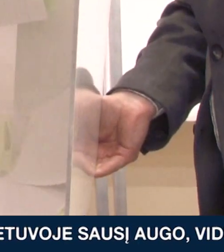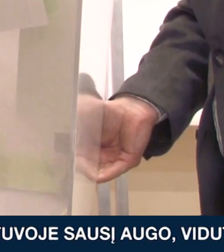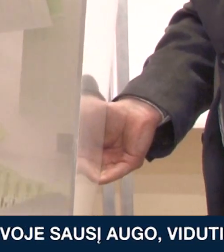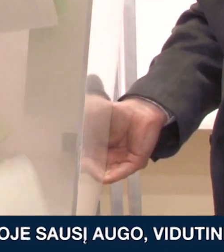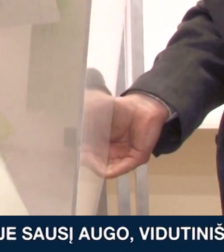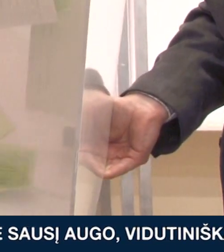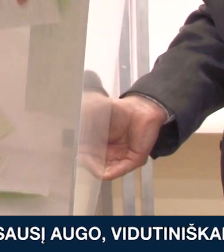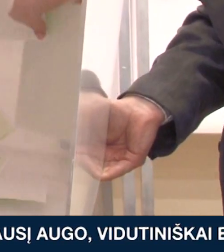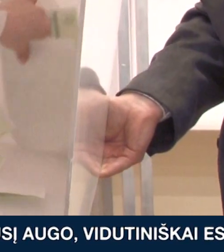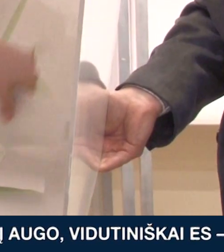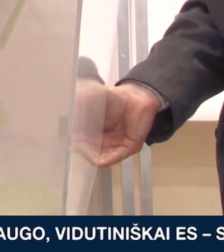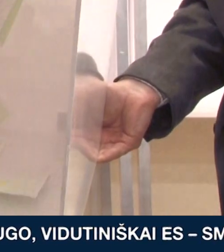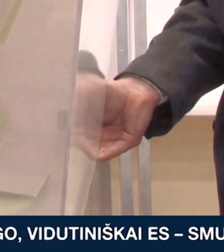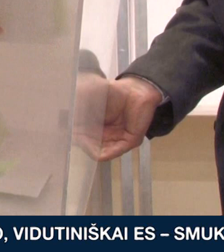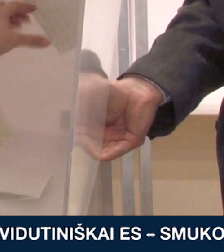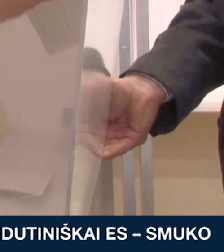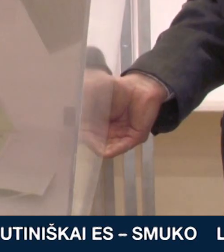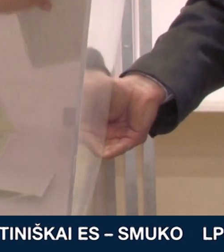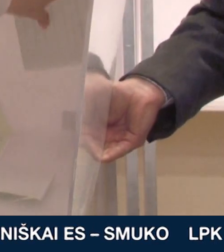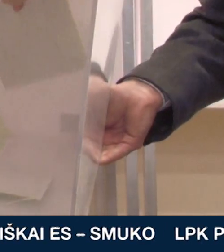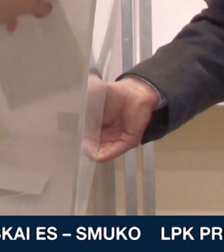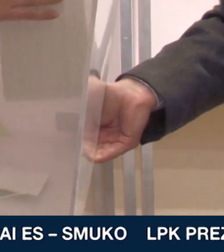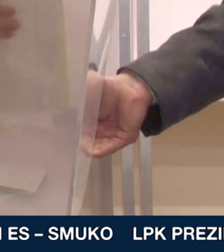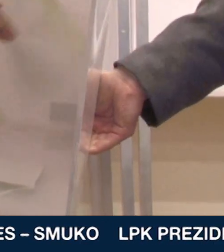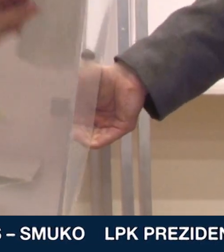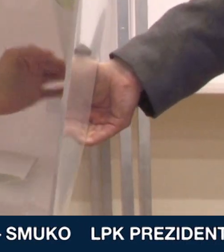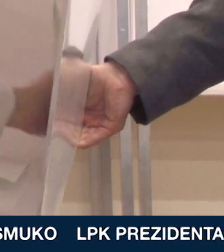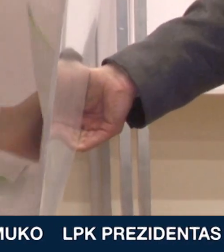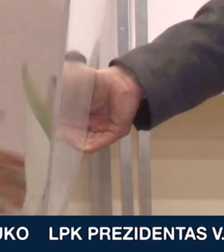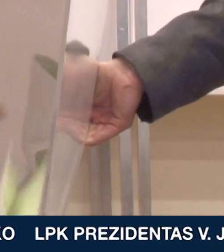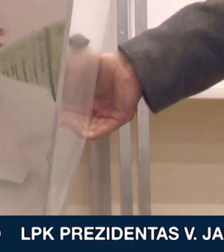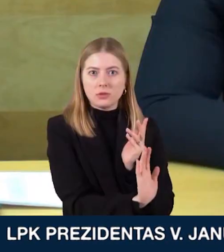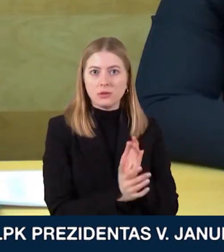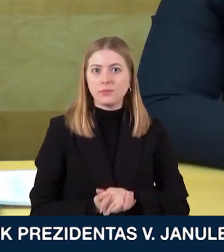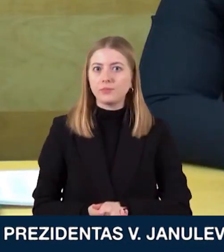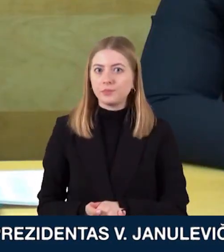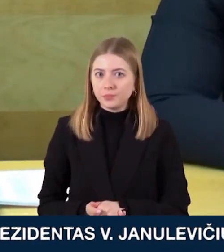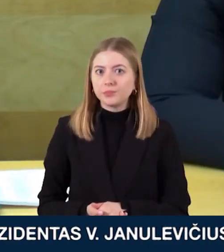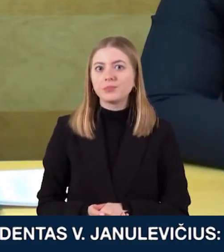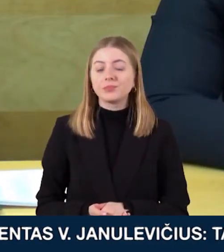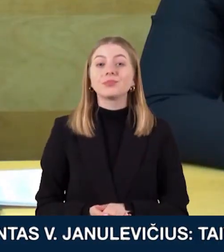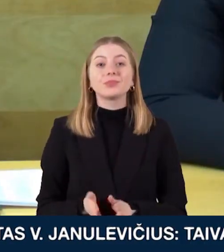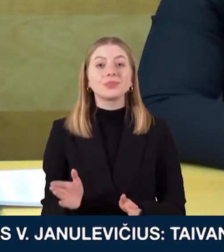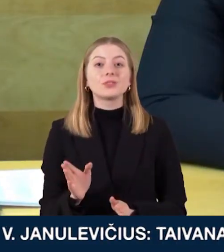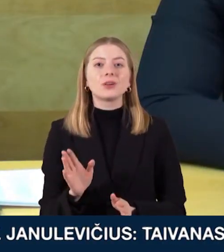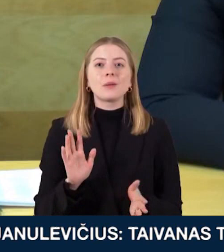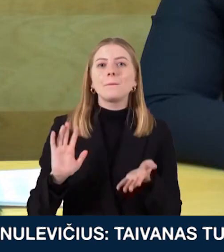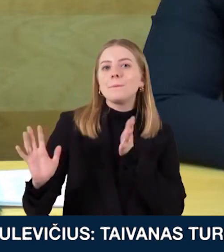tik 3,5% balsų. Nemažai merų išrinkta jau pirmajame ture. Preliminarūs